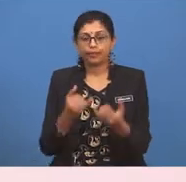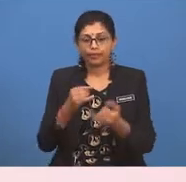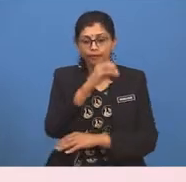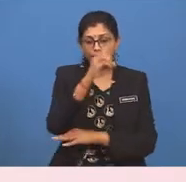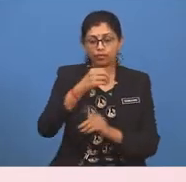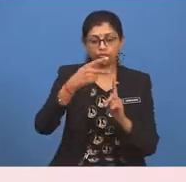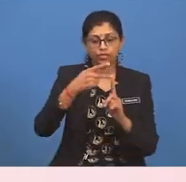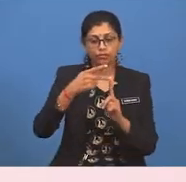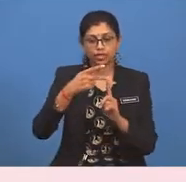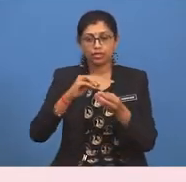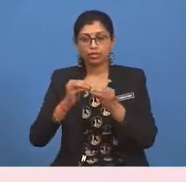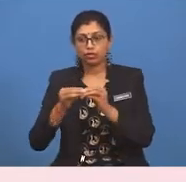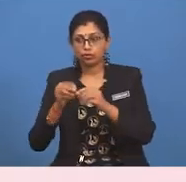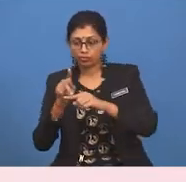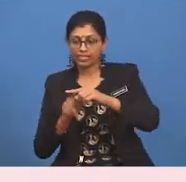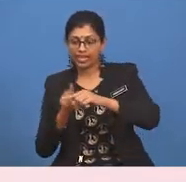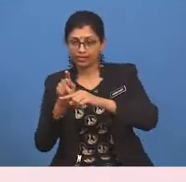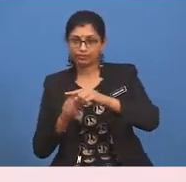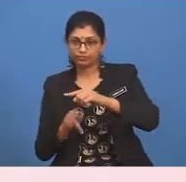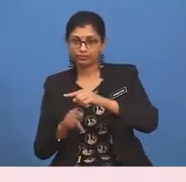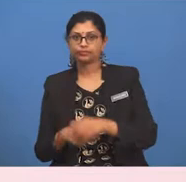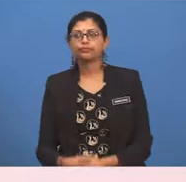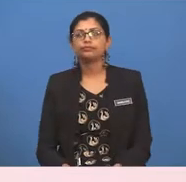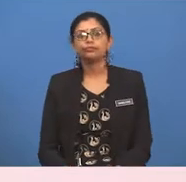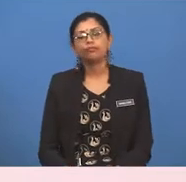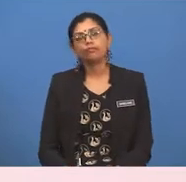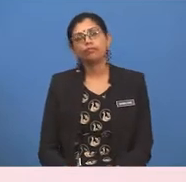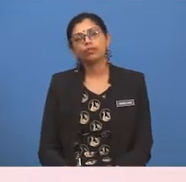Mula-mula, murid-murid perlu menukarkan